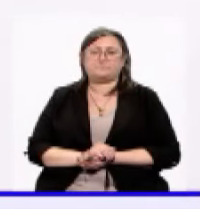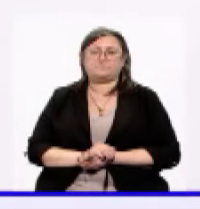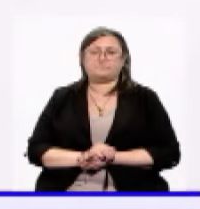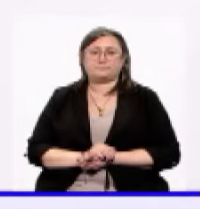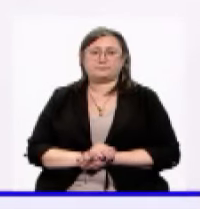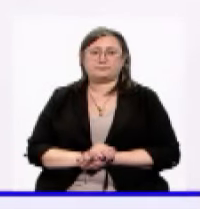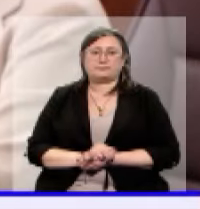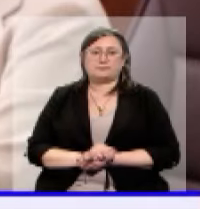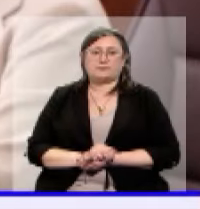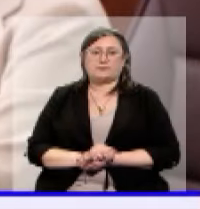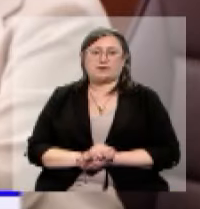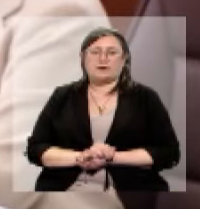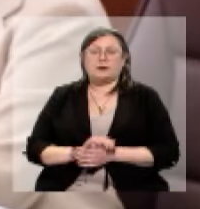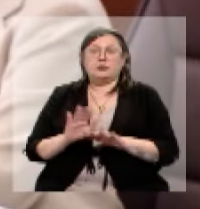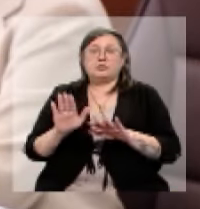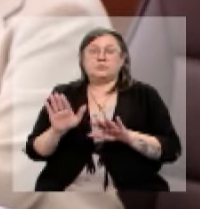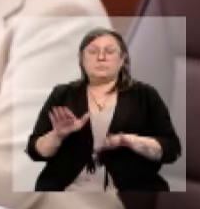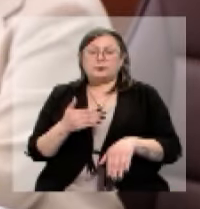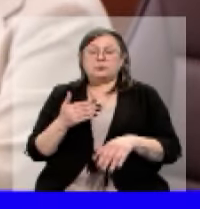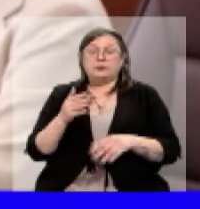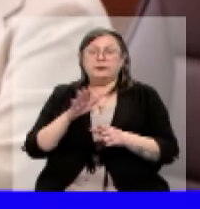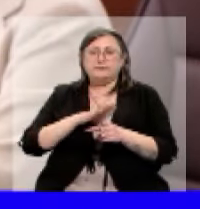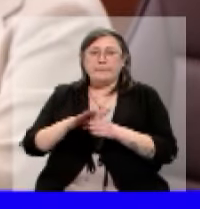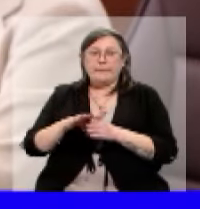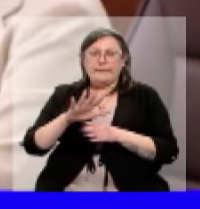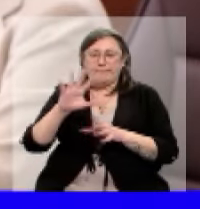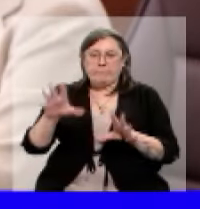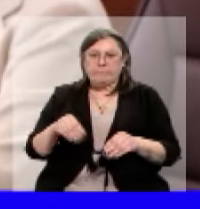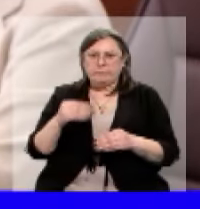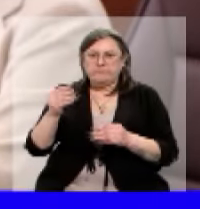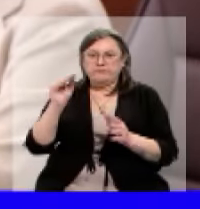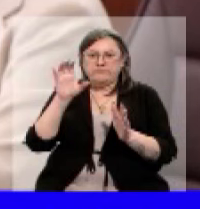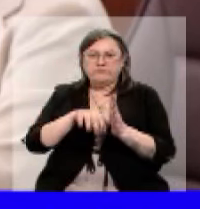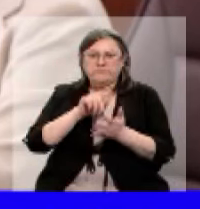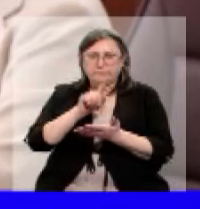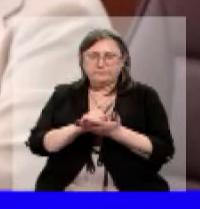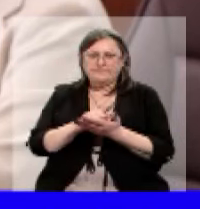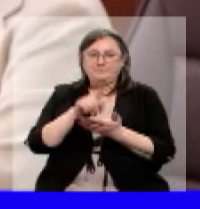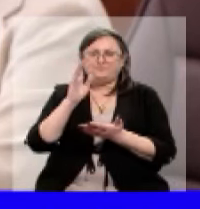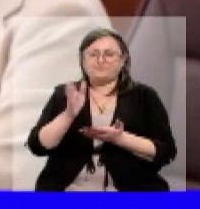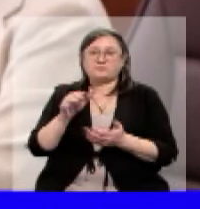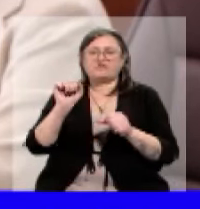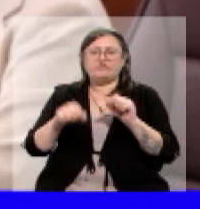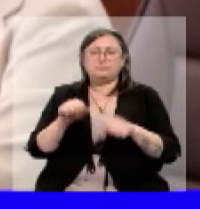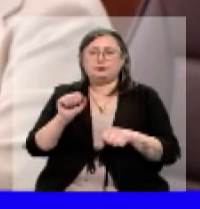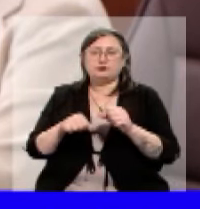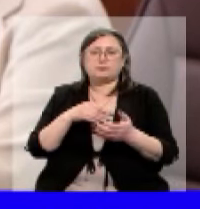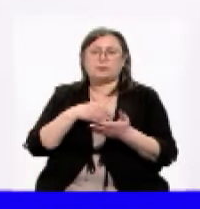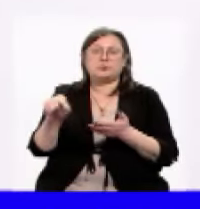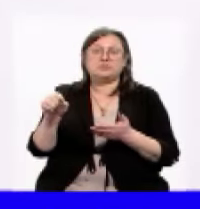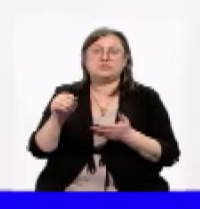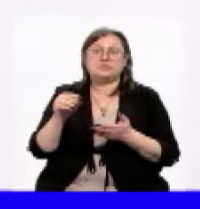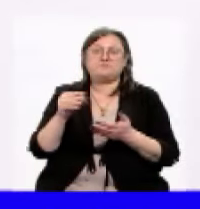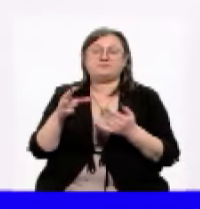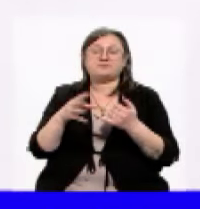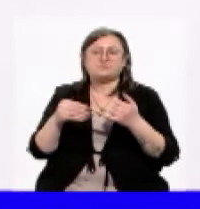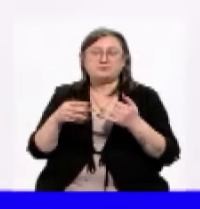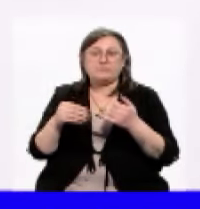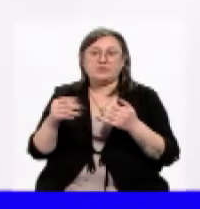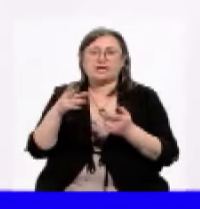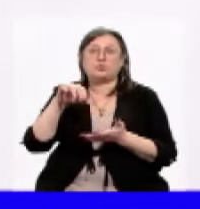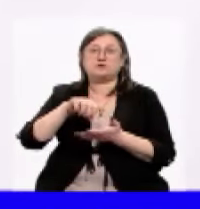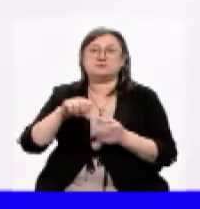алу мүмкіндігі көзделген. Сондай-ақ арнайы экономикалық аймаққа қатысушылар үшін инвестициялар неғұрлым көп болса, жеңілдіктер соғұрлым